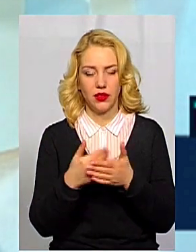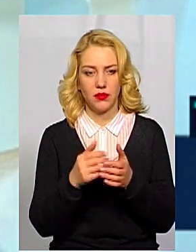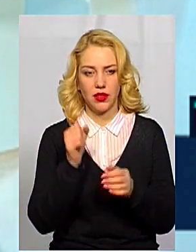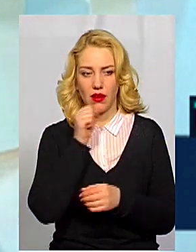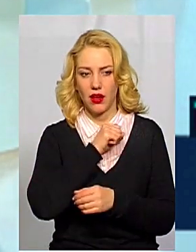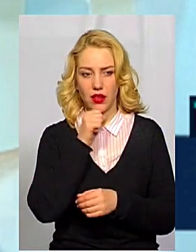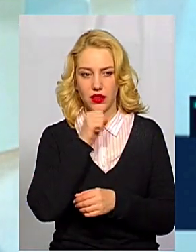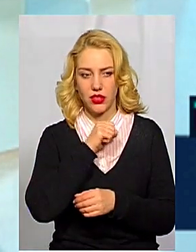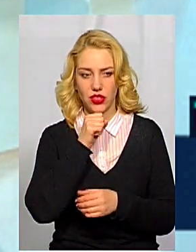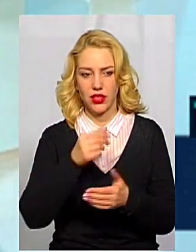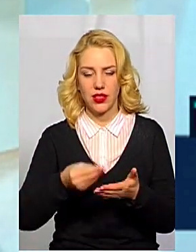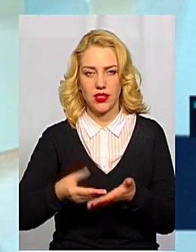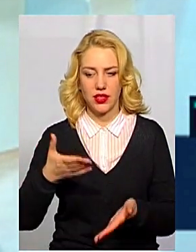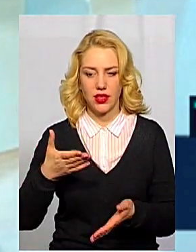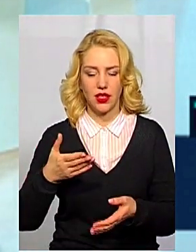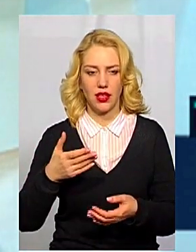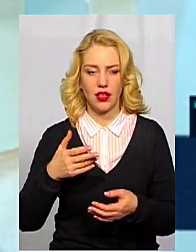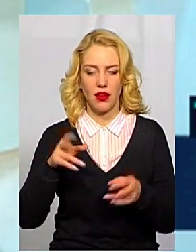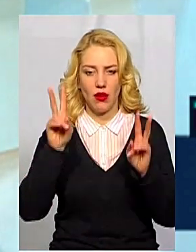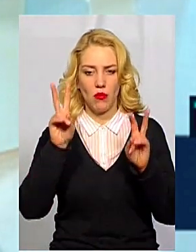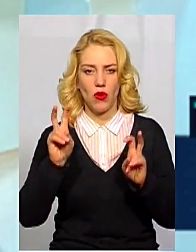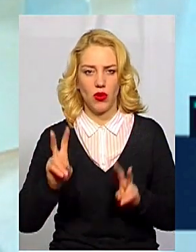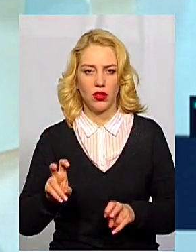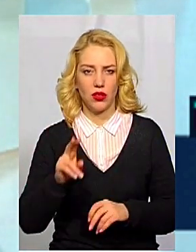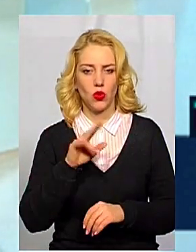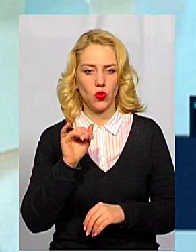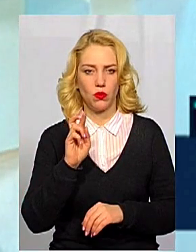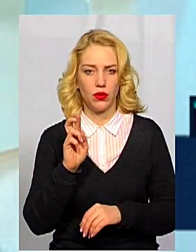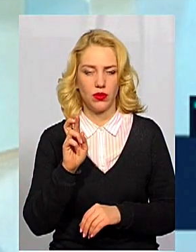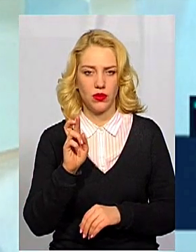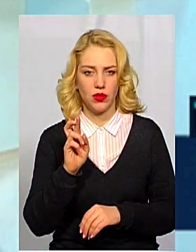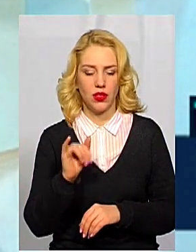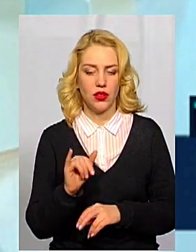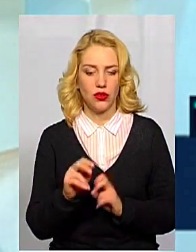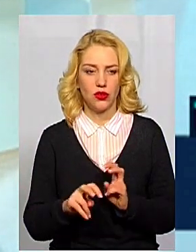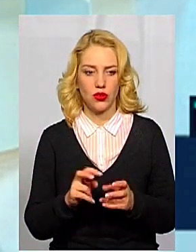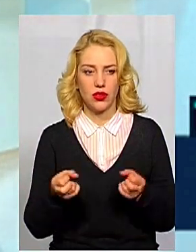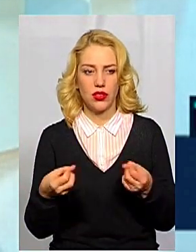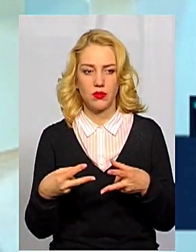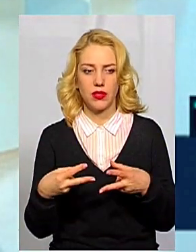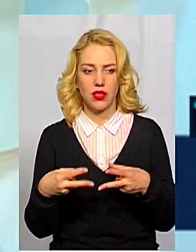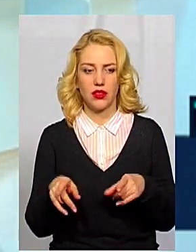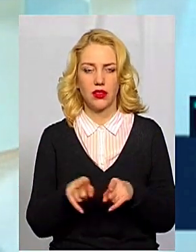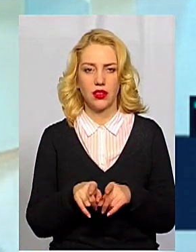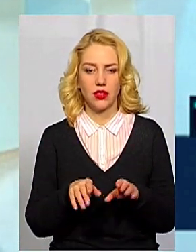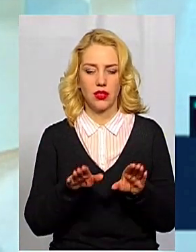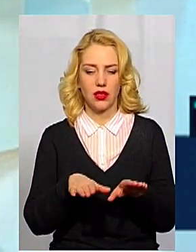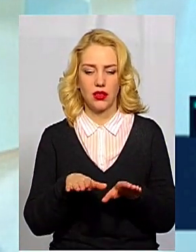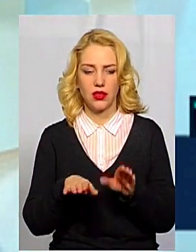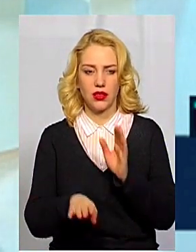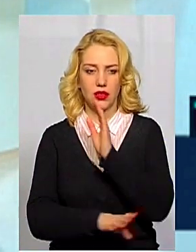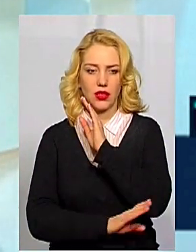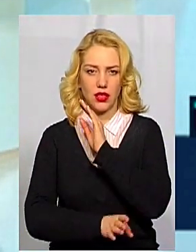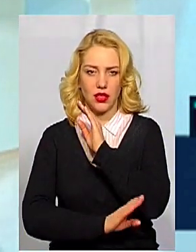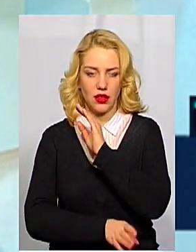крадіжка цінних саме порід дуба, звичайно, і вишукують спеціально такі, значить, дерева, до яких